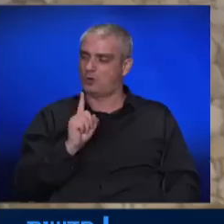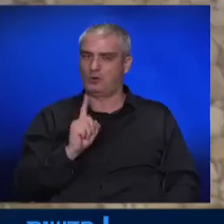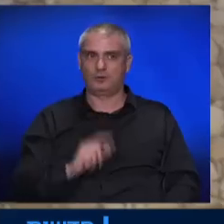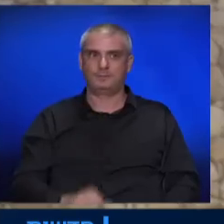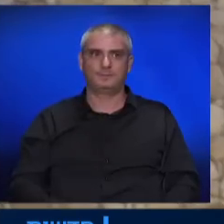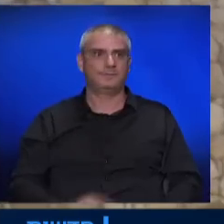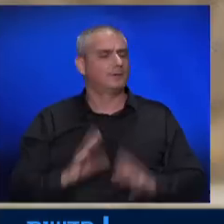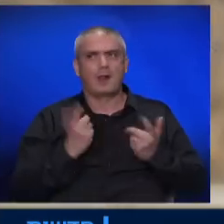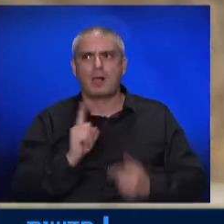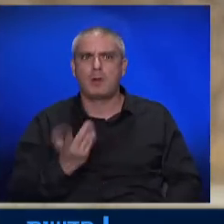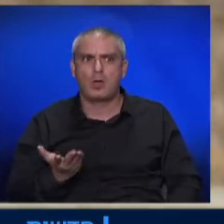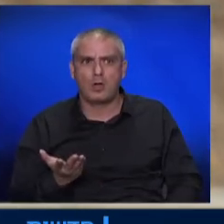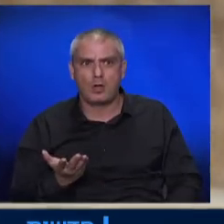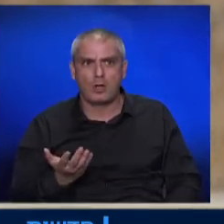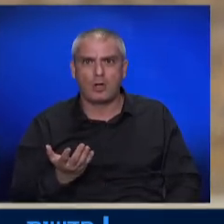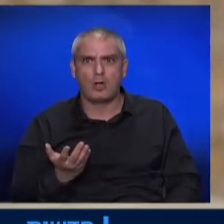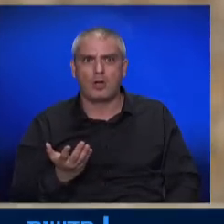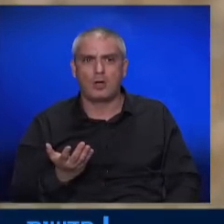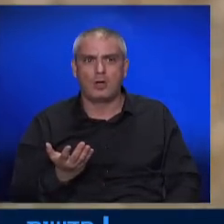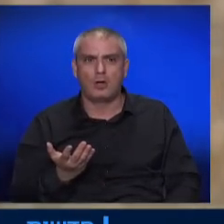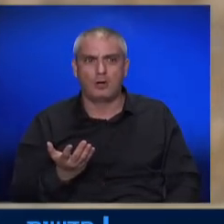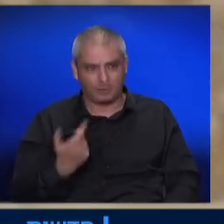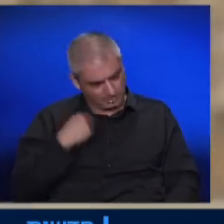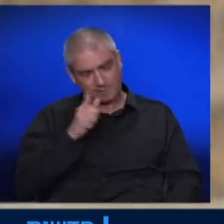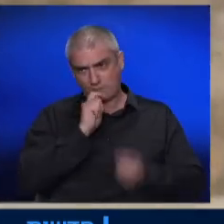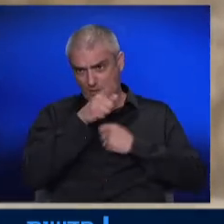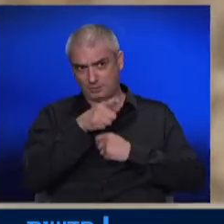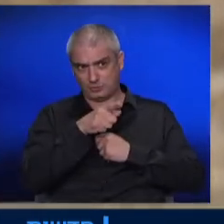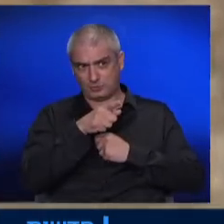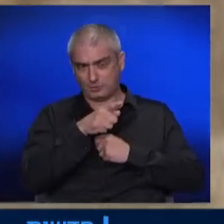לא? אז אני אבוא לראיין אותך.